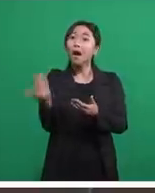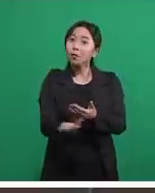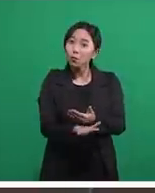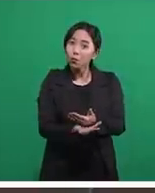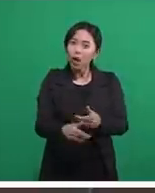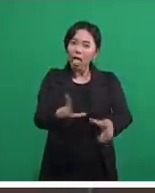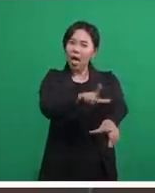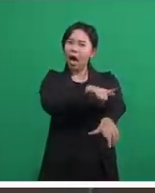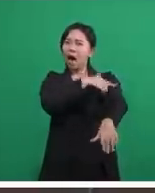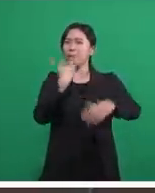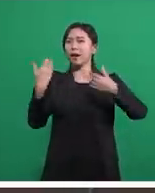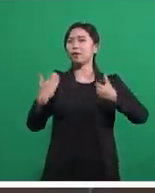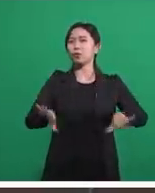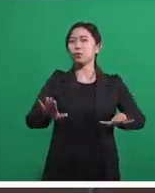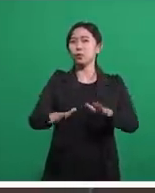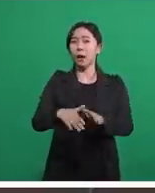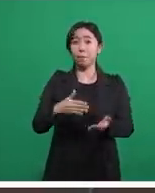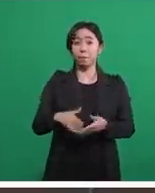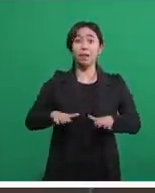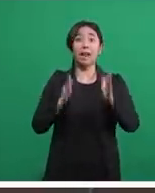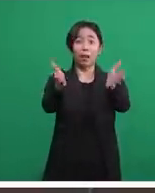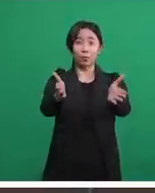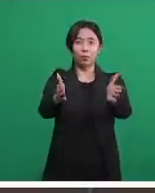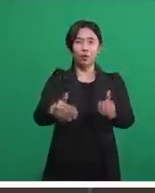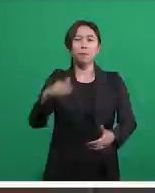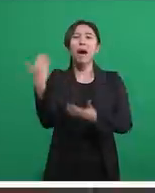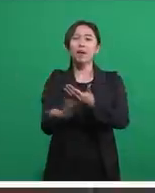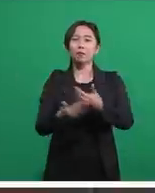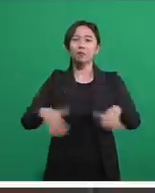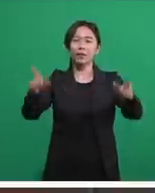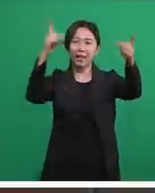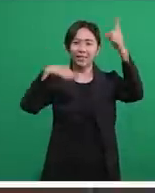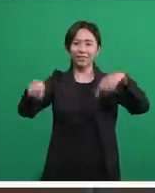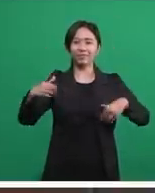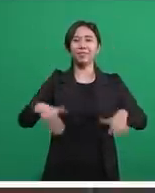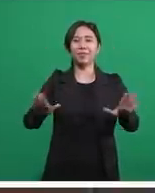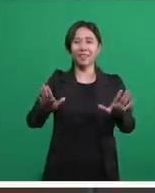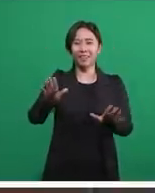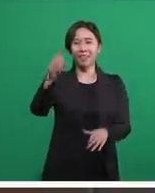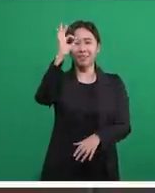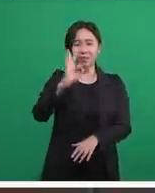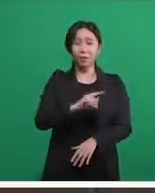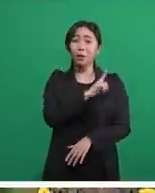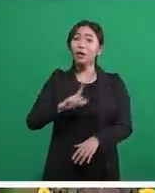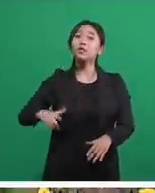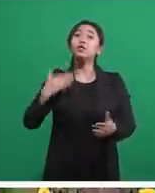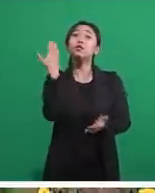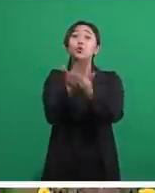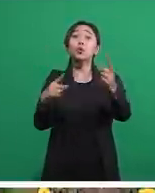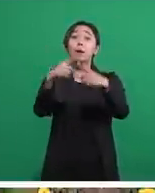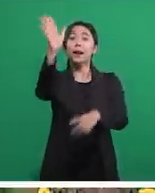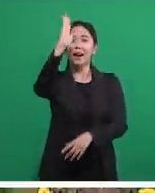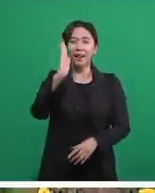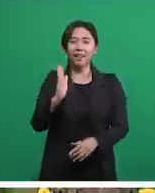baru. Yang lama sudah berlalu, sesungguhnya yang baru sudah datang. Demikianlah sabda Tuhan.